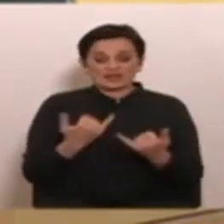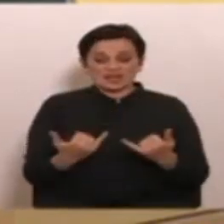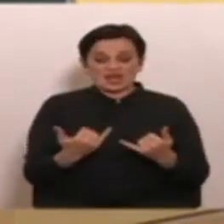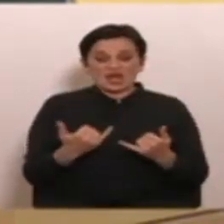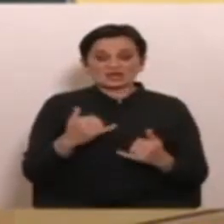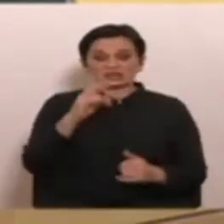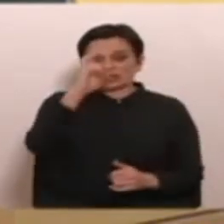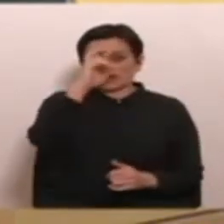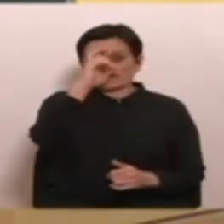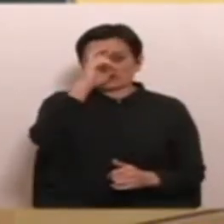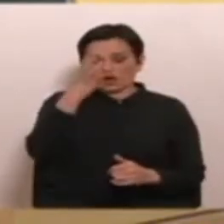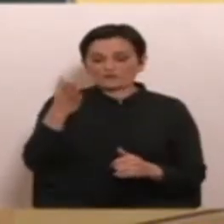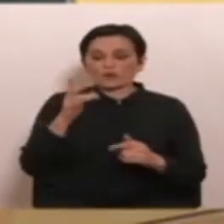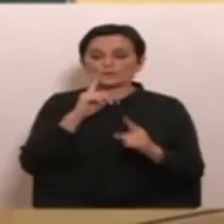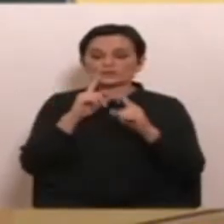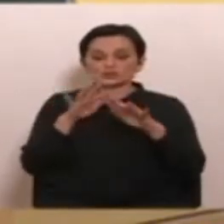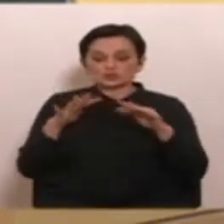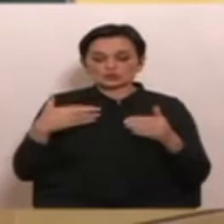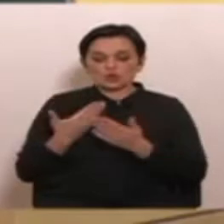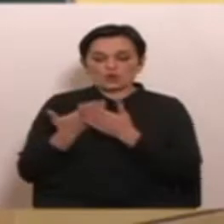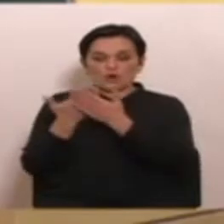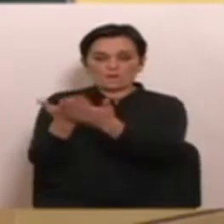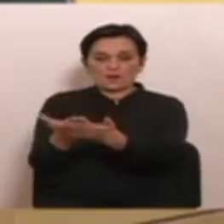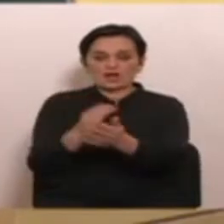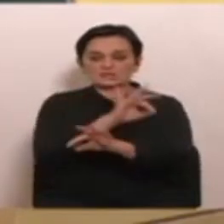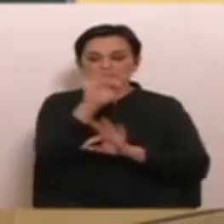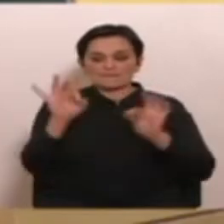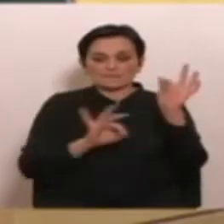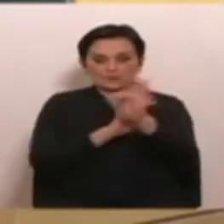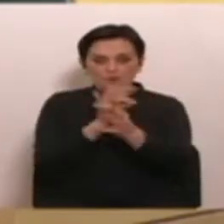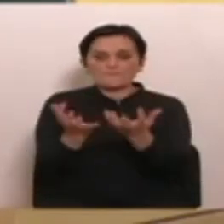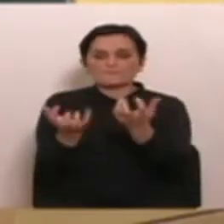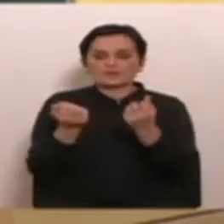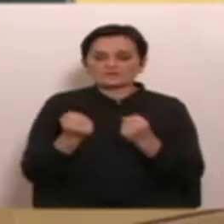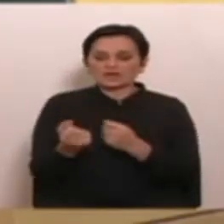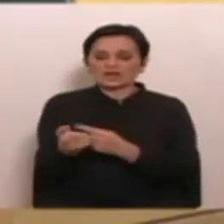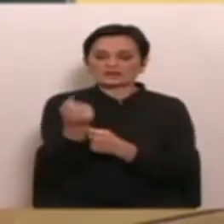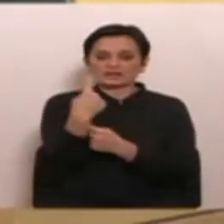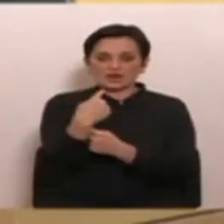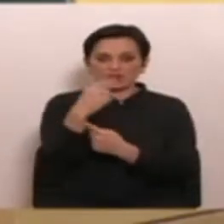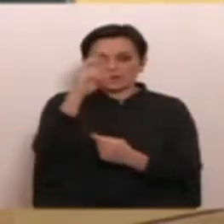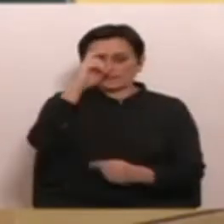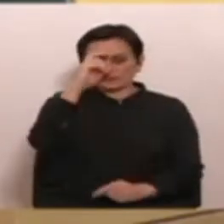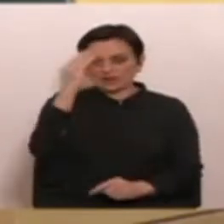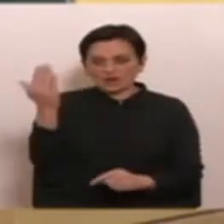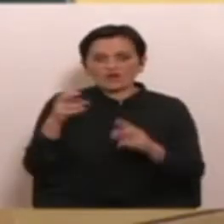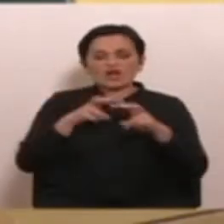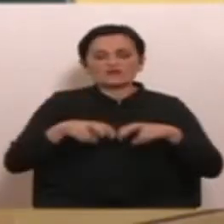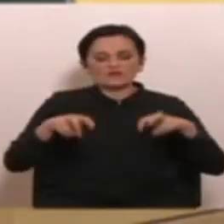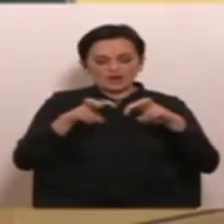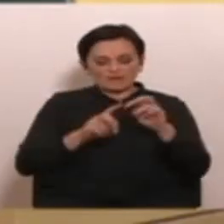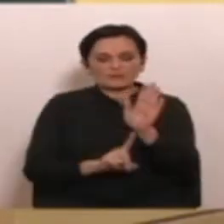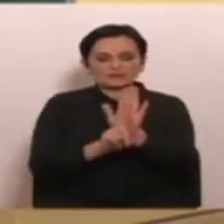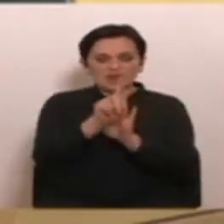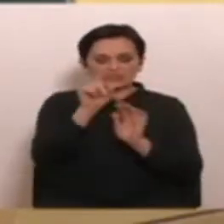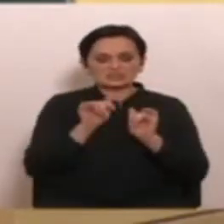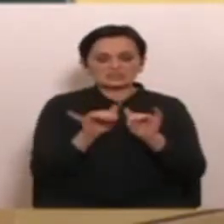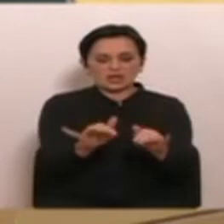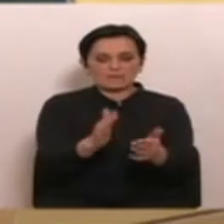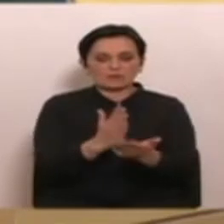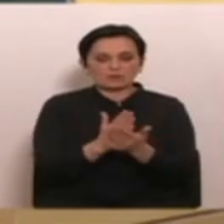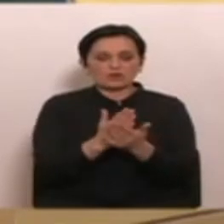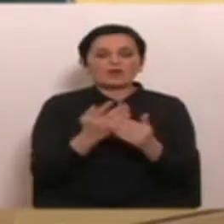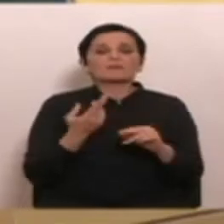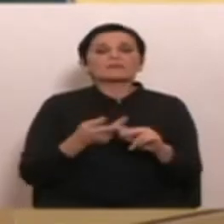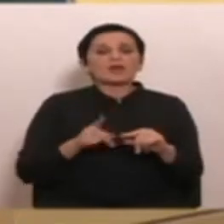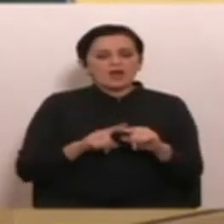თომაზე წარმოადგენთ ეს პროექტები, მივიღეთ დავალება მთავრობისგან და კვლევები უკვე დაწყებულია. ეს